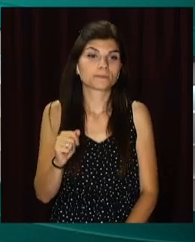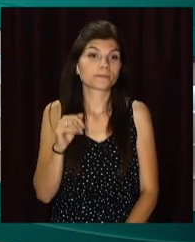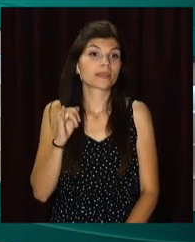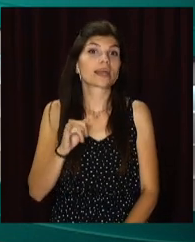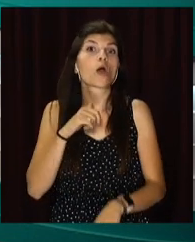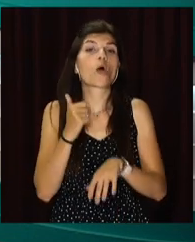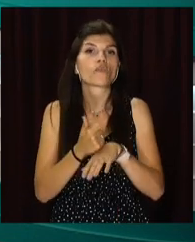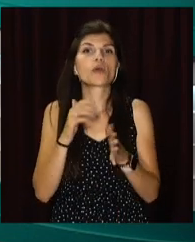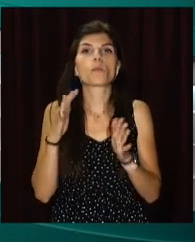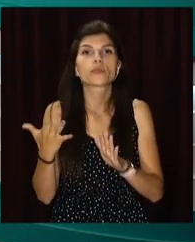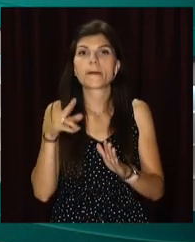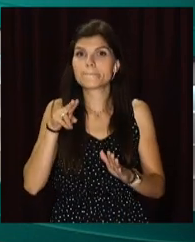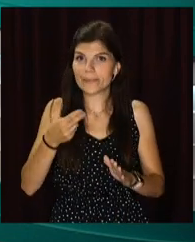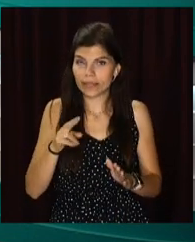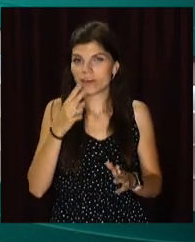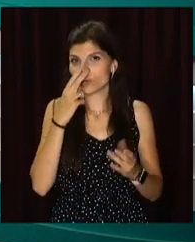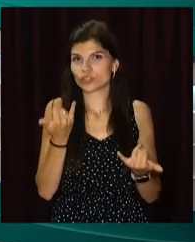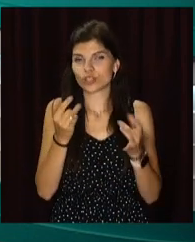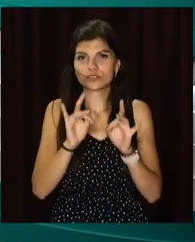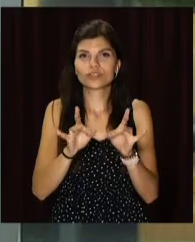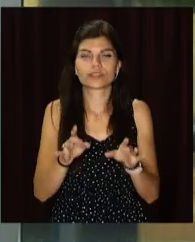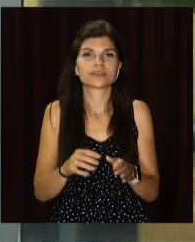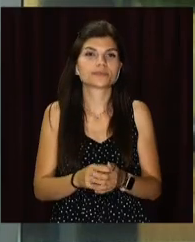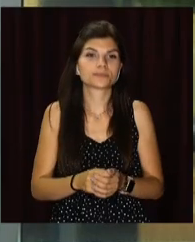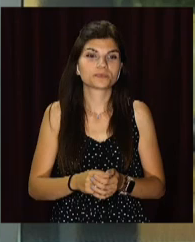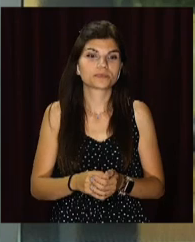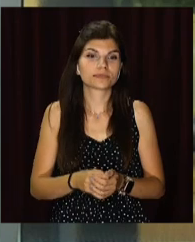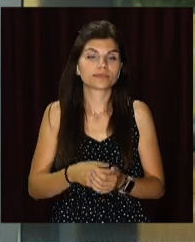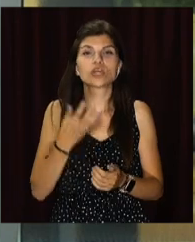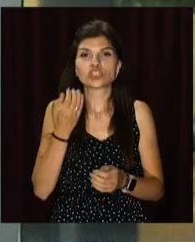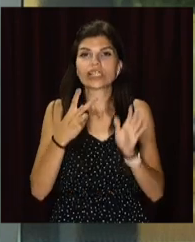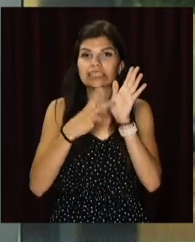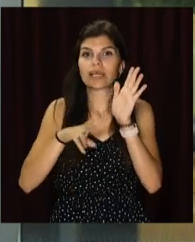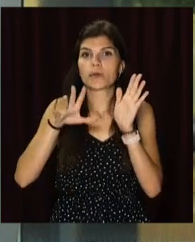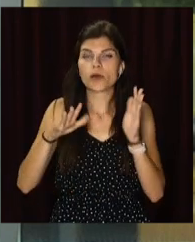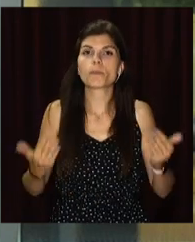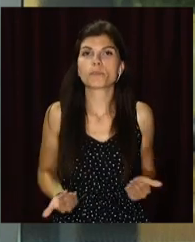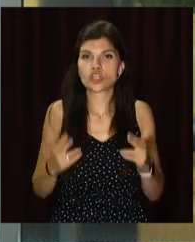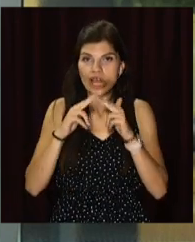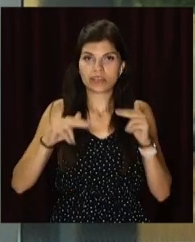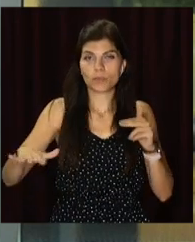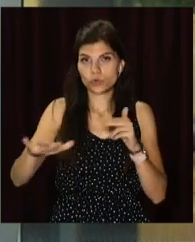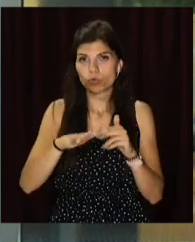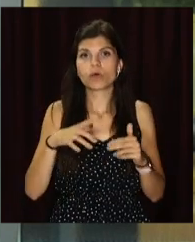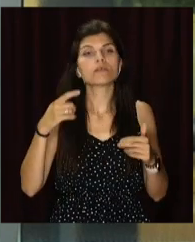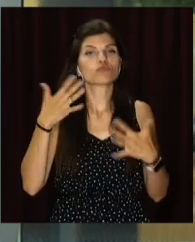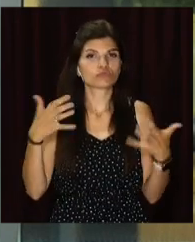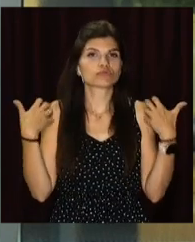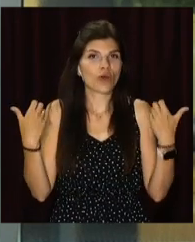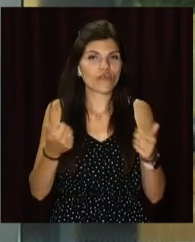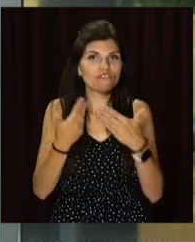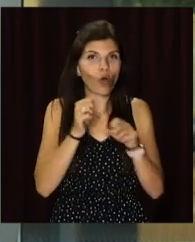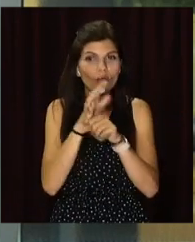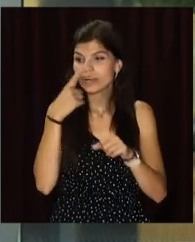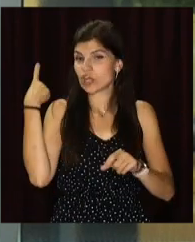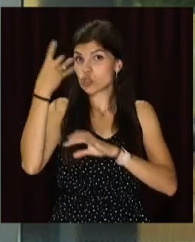Пуговкіна. І про головні події п'ятниці дивіться просто зараз. Ще 75 мешканців Дніпропетровщини подолали коронавірус